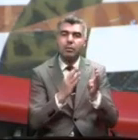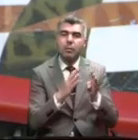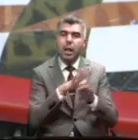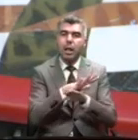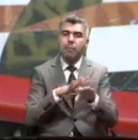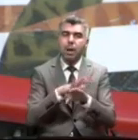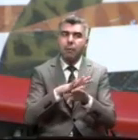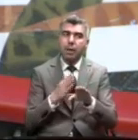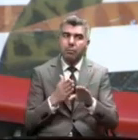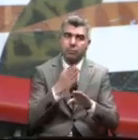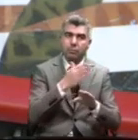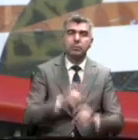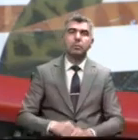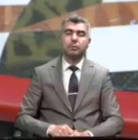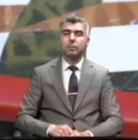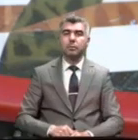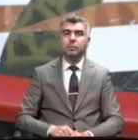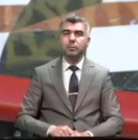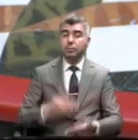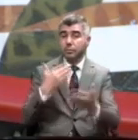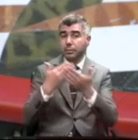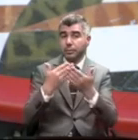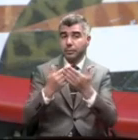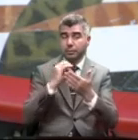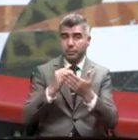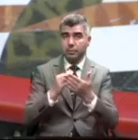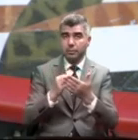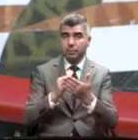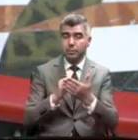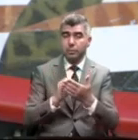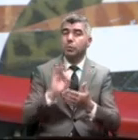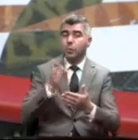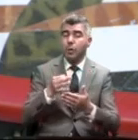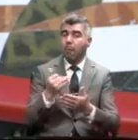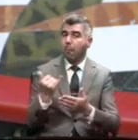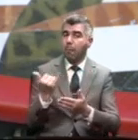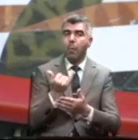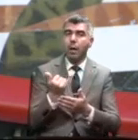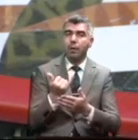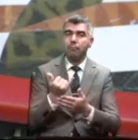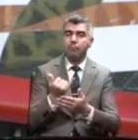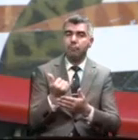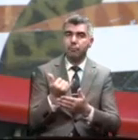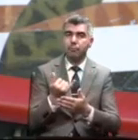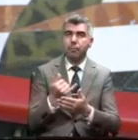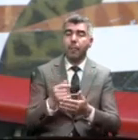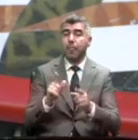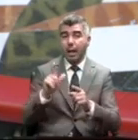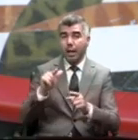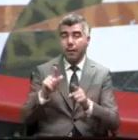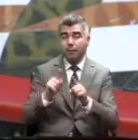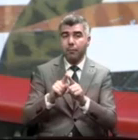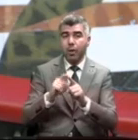الواقع هذا الشيء معلوم مهم ولكن غير كافي كاين الحركه